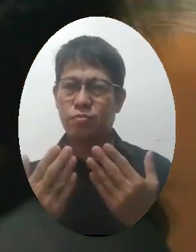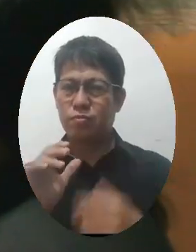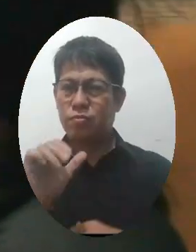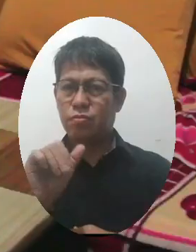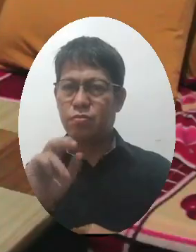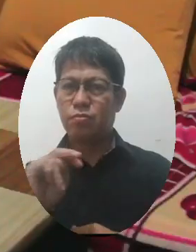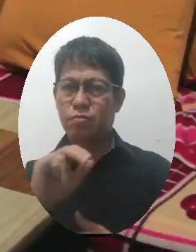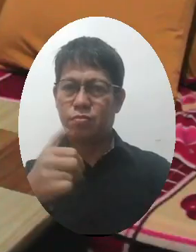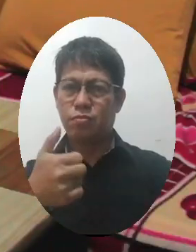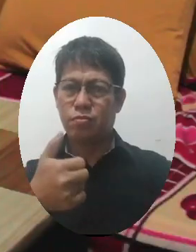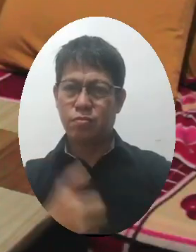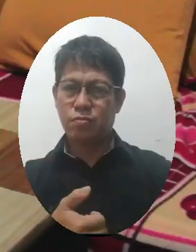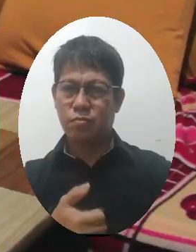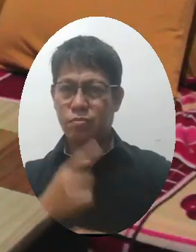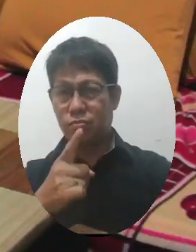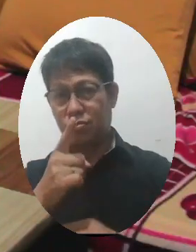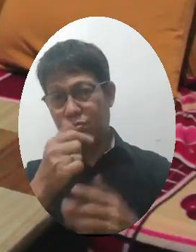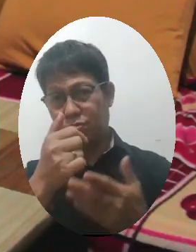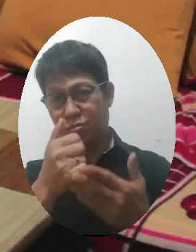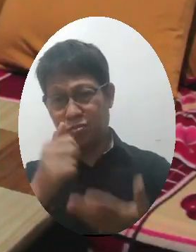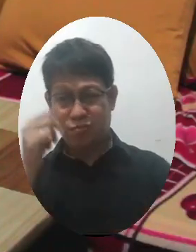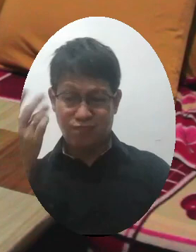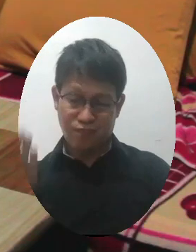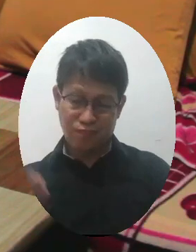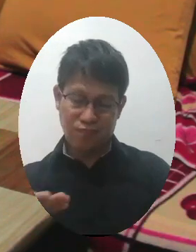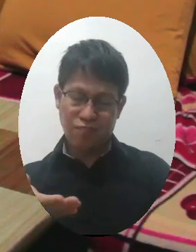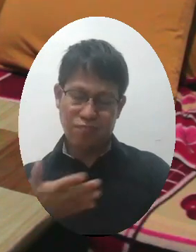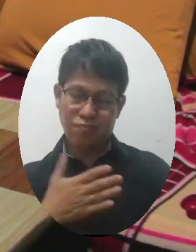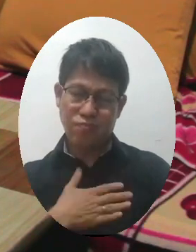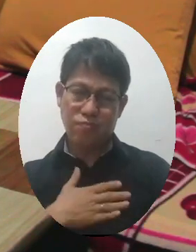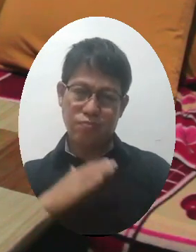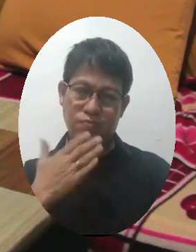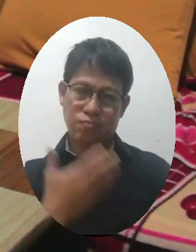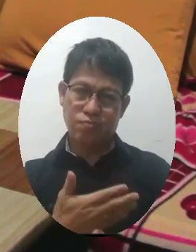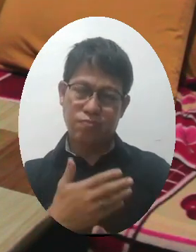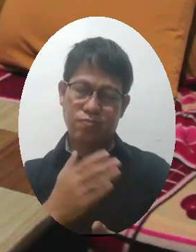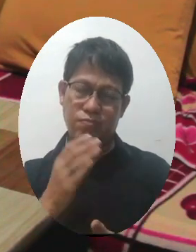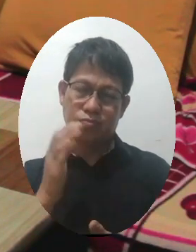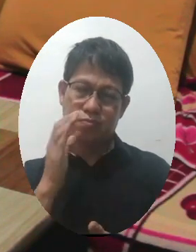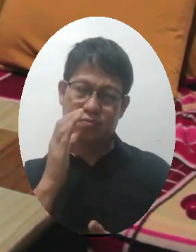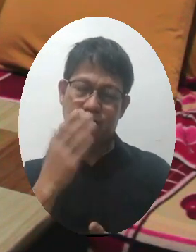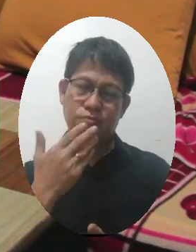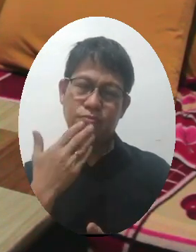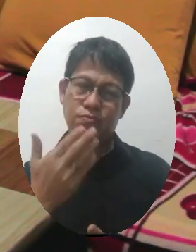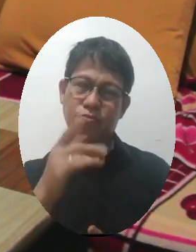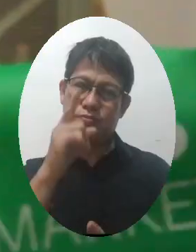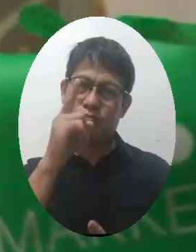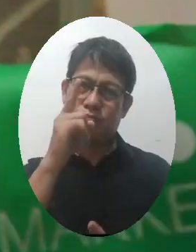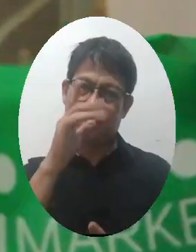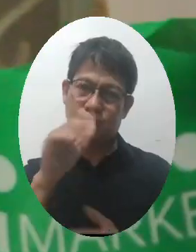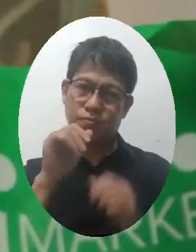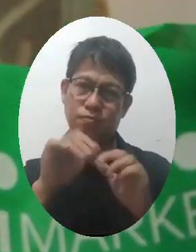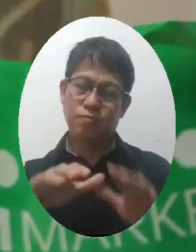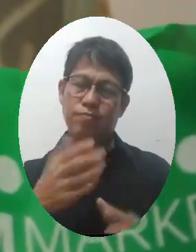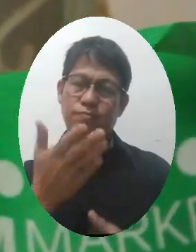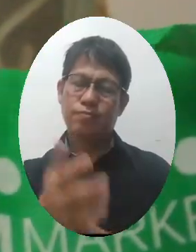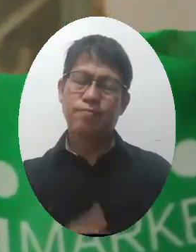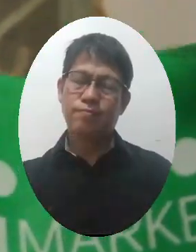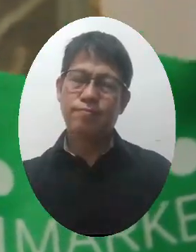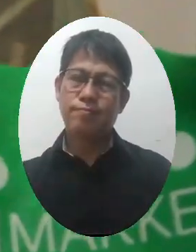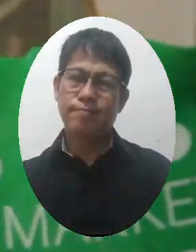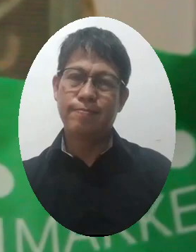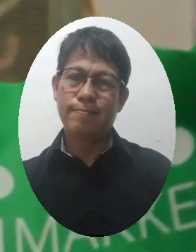Maraming salamat po SM Foundation sa binigay niyo pong ito para sa aking anak na si Celestine. God bless